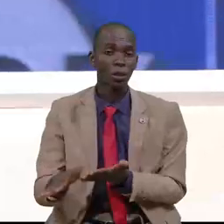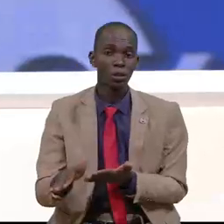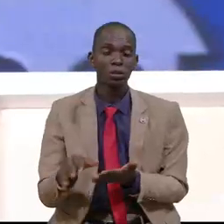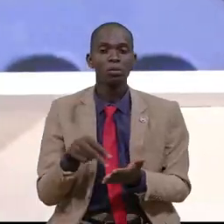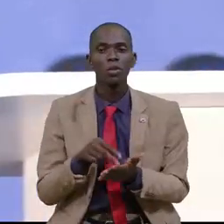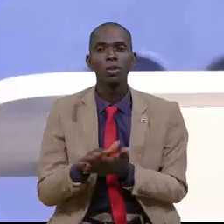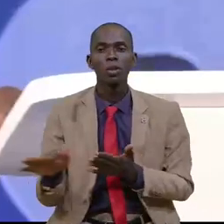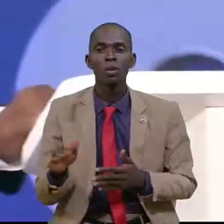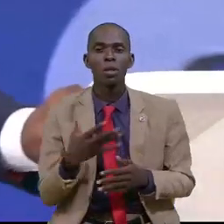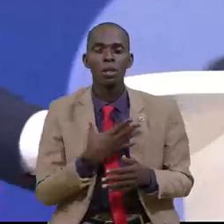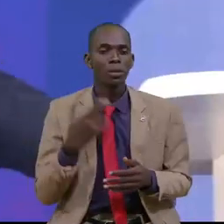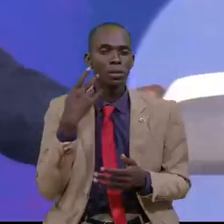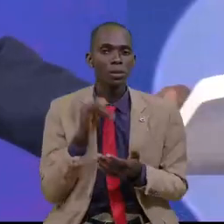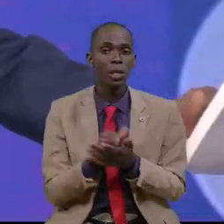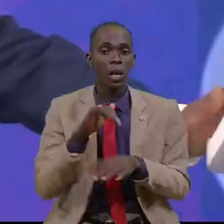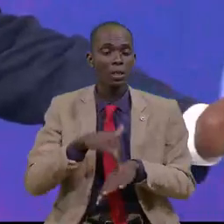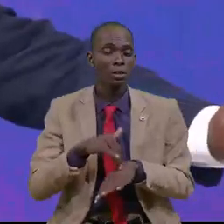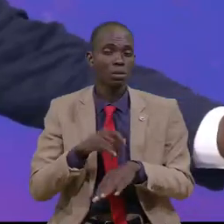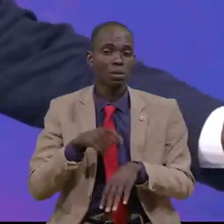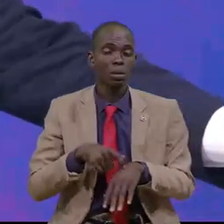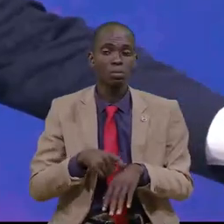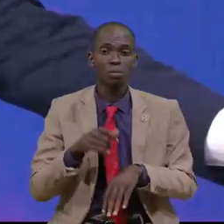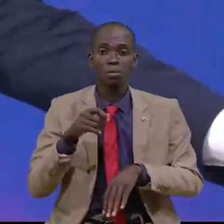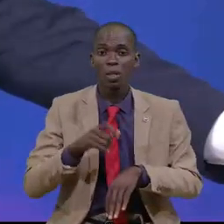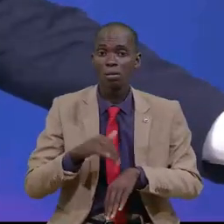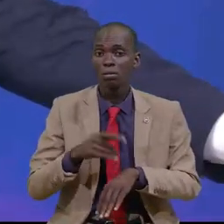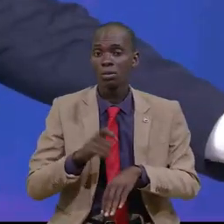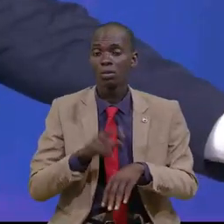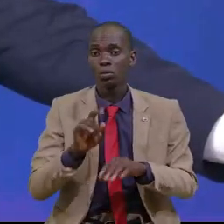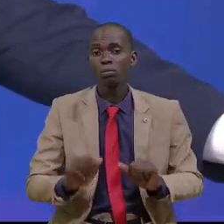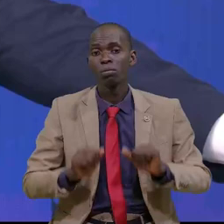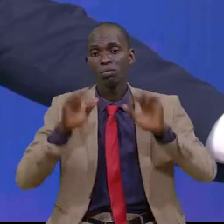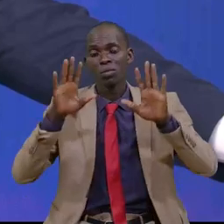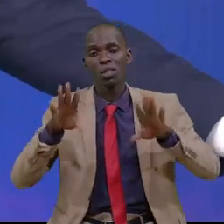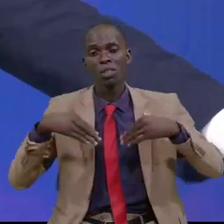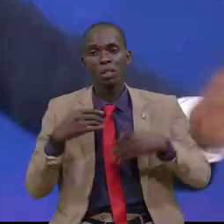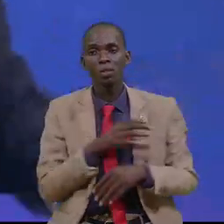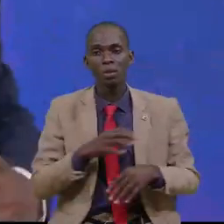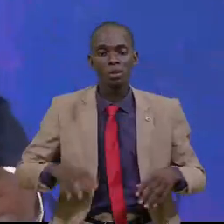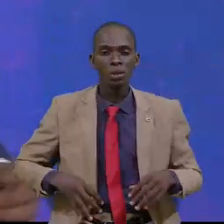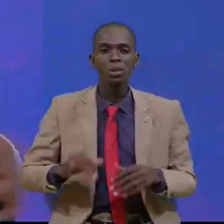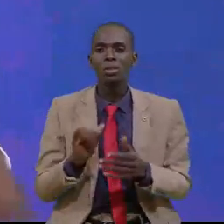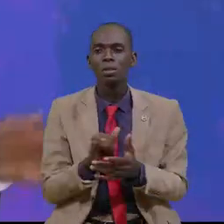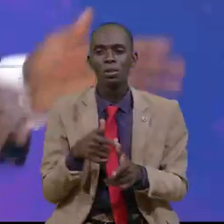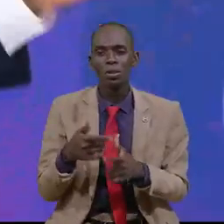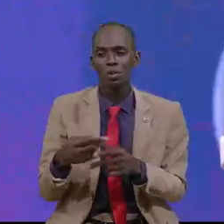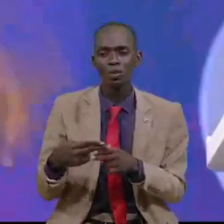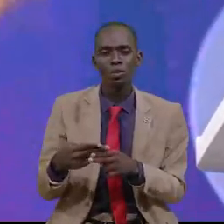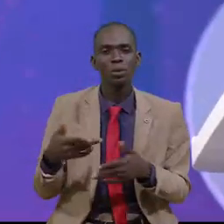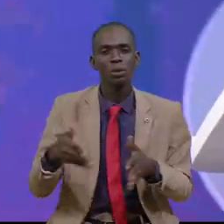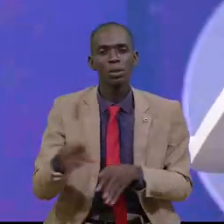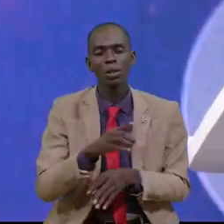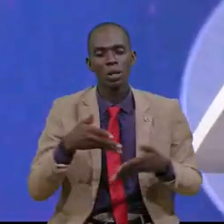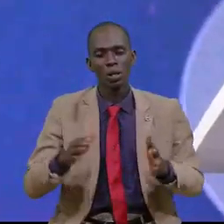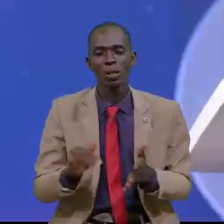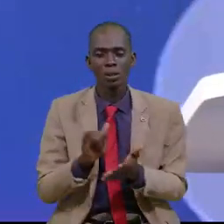Au moment de la décision, de décider pour Christ, en ce moment-là, tout ce qu'ils ont entendu, ils laissent là s'éloigner.